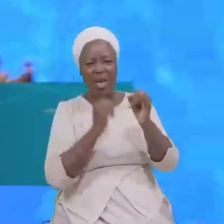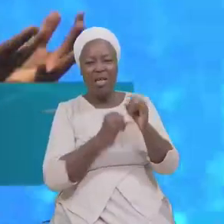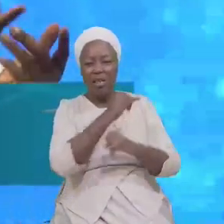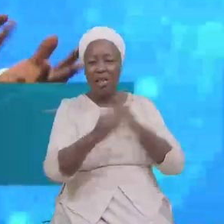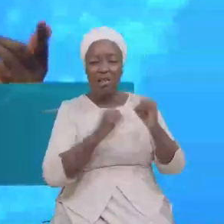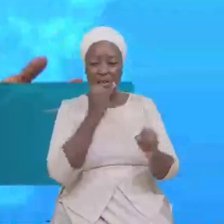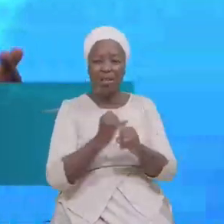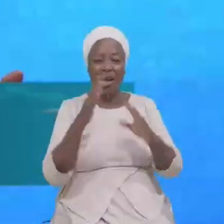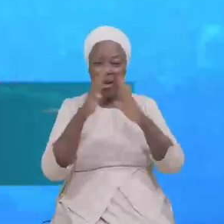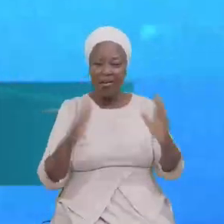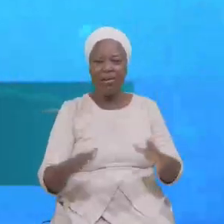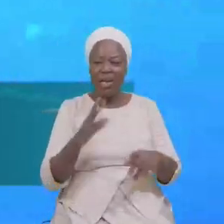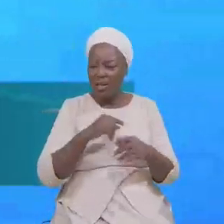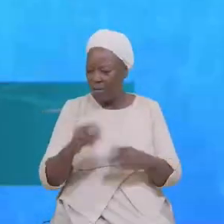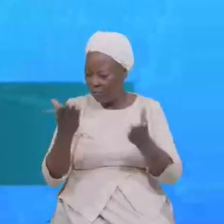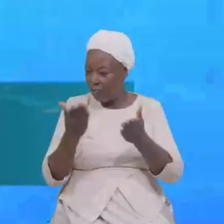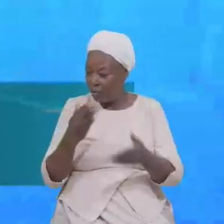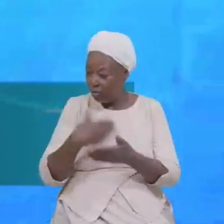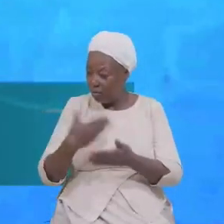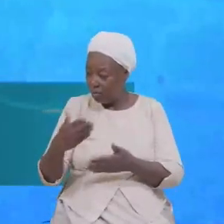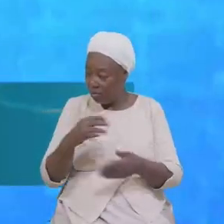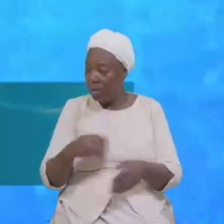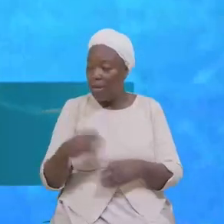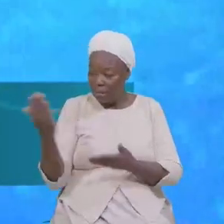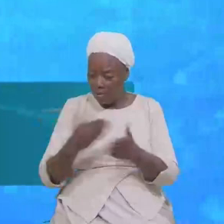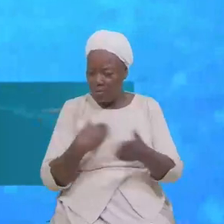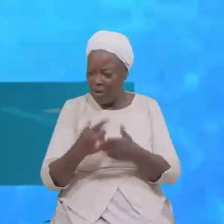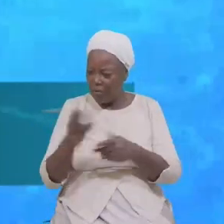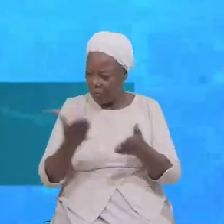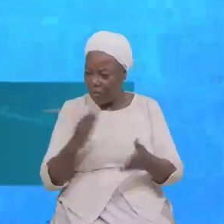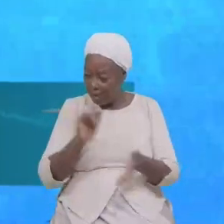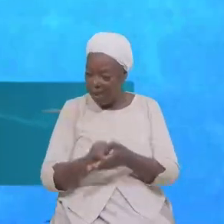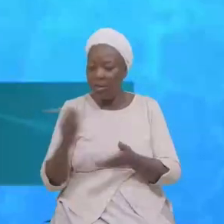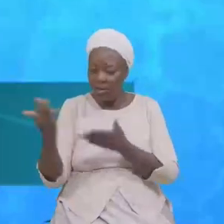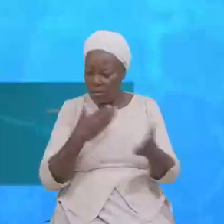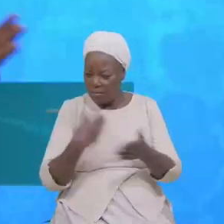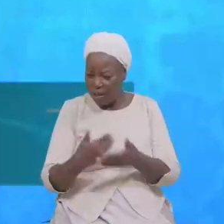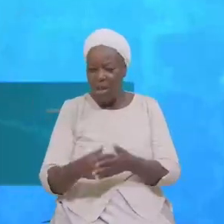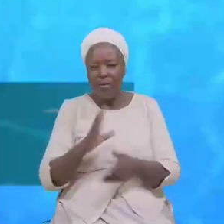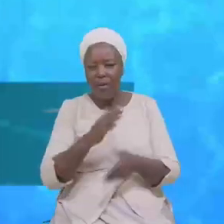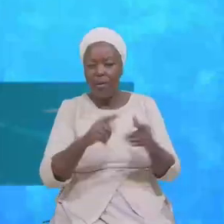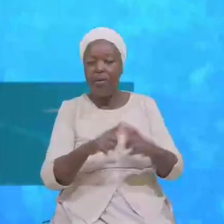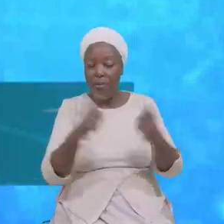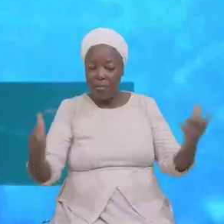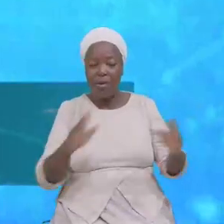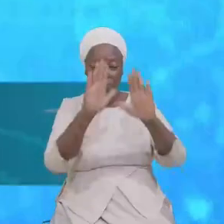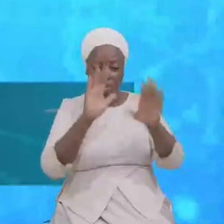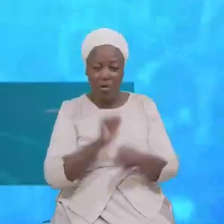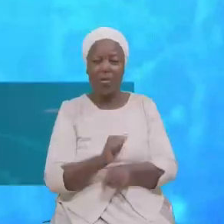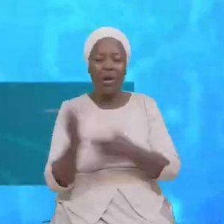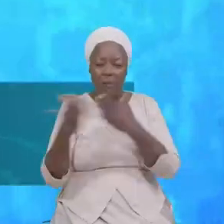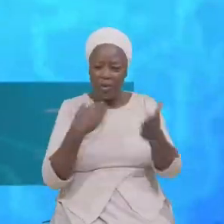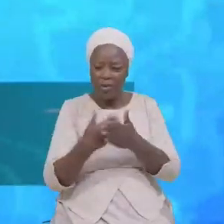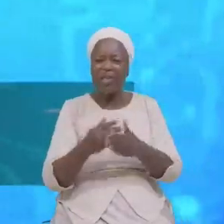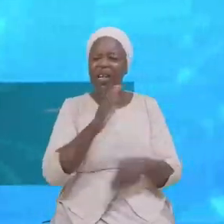veux être guéri, amène de l'argent. N'amène pas un peu. Si tu veux un grand miracle, amène beaucoup d'argent. Christ ne